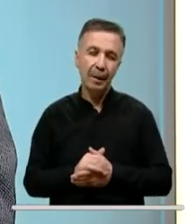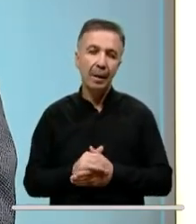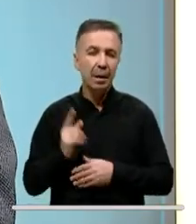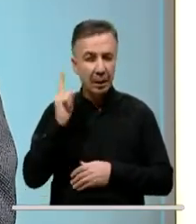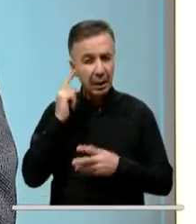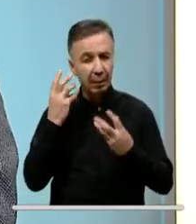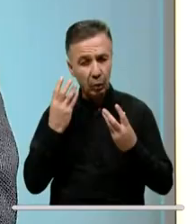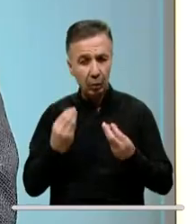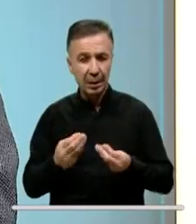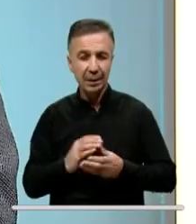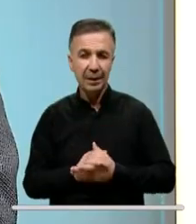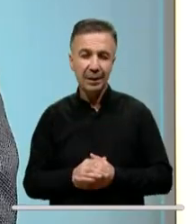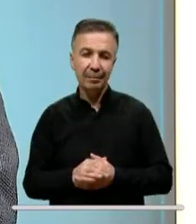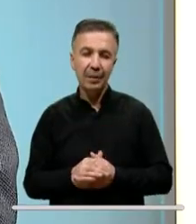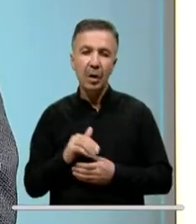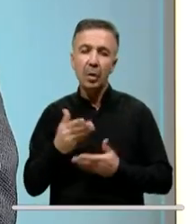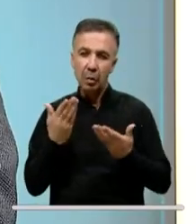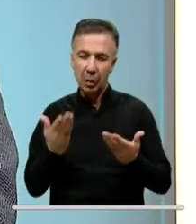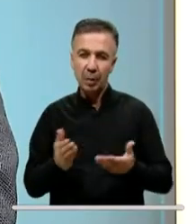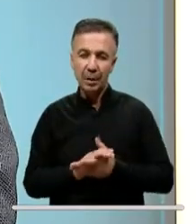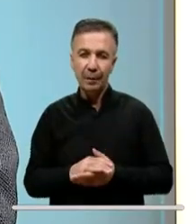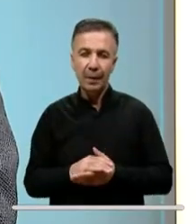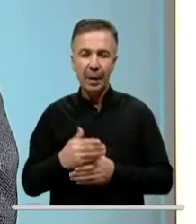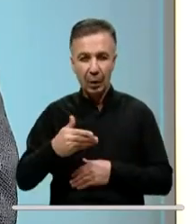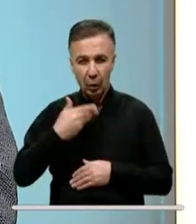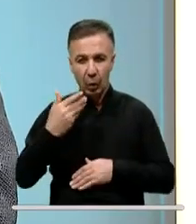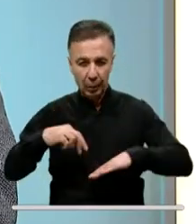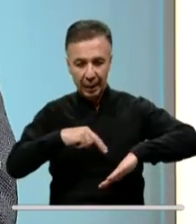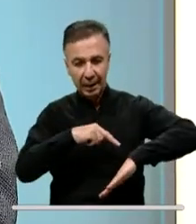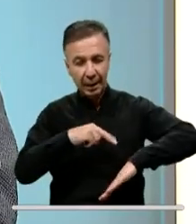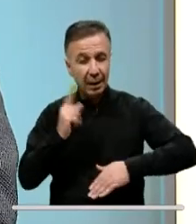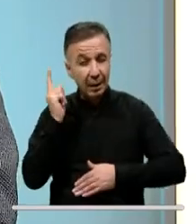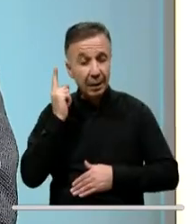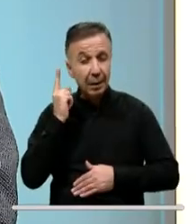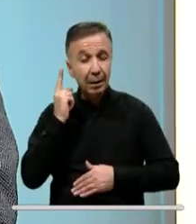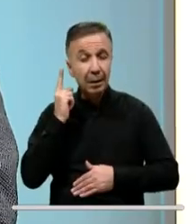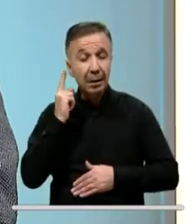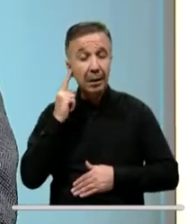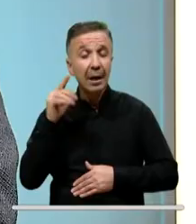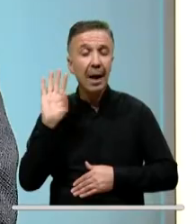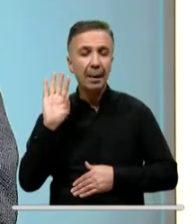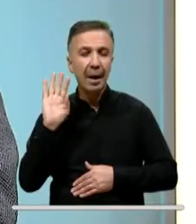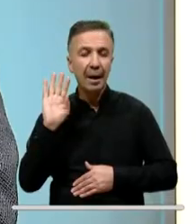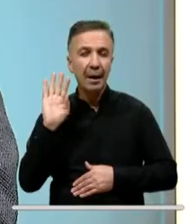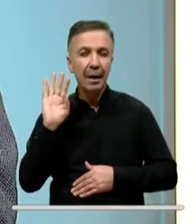dinlemiş olmasıdır. Bu durumda hutbeyi dinleyemeyenlerin cuması da